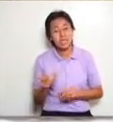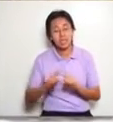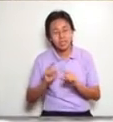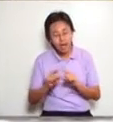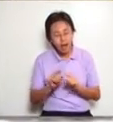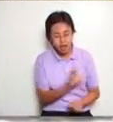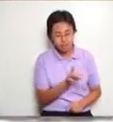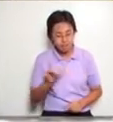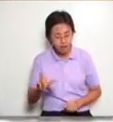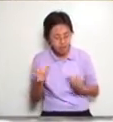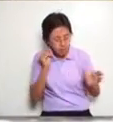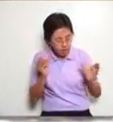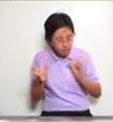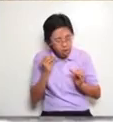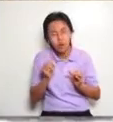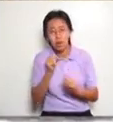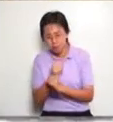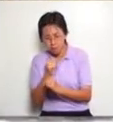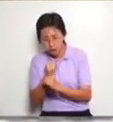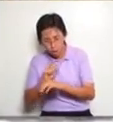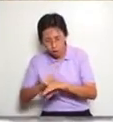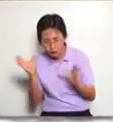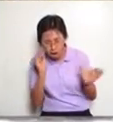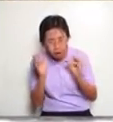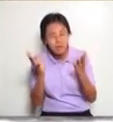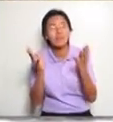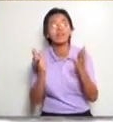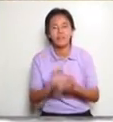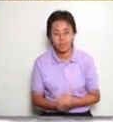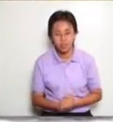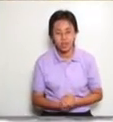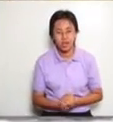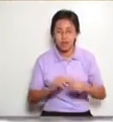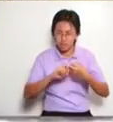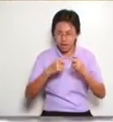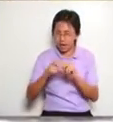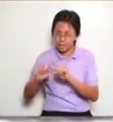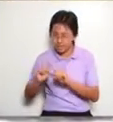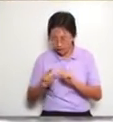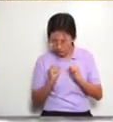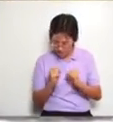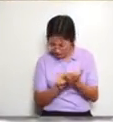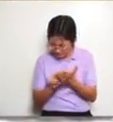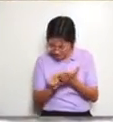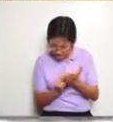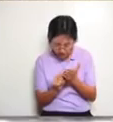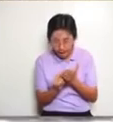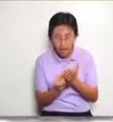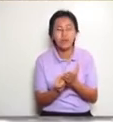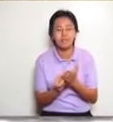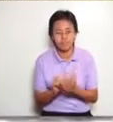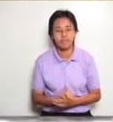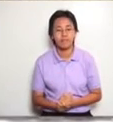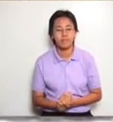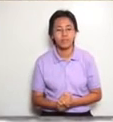ั้หมดไปฟังของวียกรณแต่ censusเพรฉั้นเขากำลังcks อุดรอยล่วง อุทรอยลวใหค